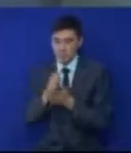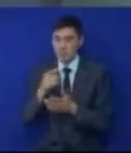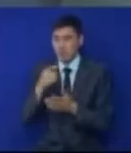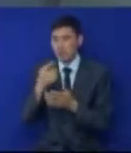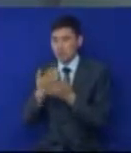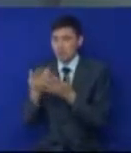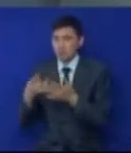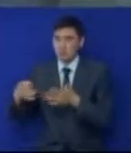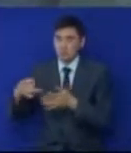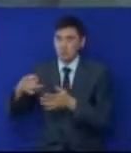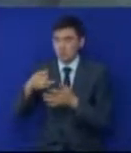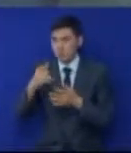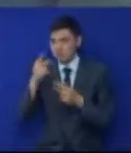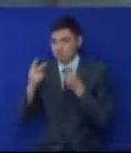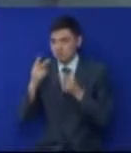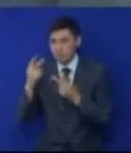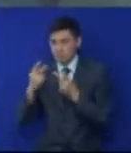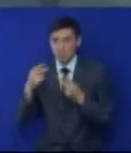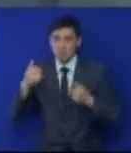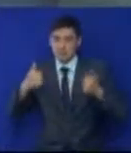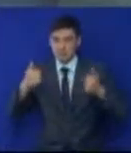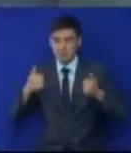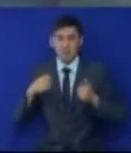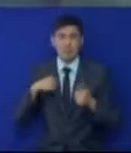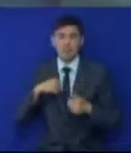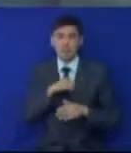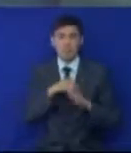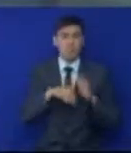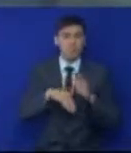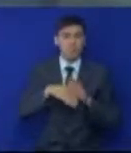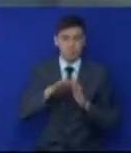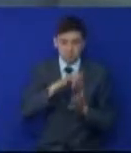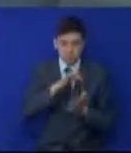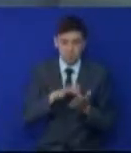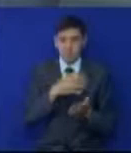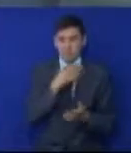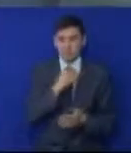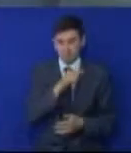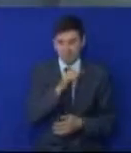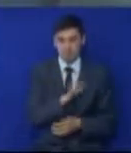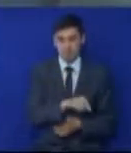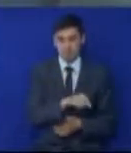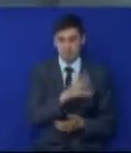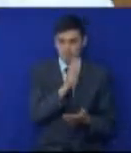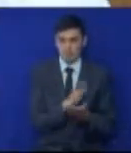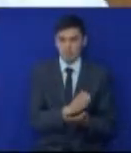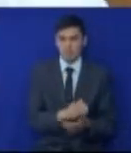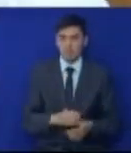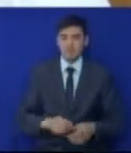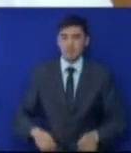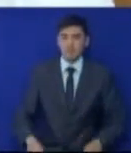өңірлерде болдым, салыстырамын, қараймын. Және ең үздік мемлекеттік қызметкерлер Семейде деп айта аламын.